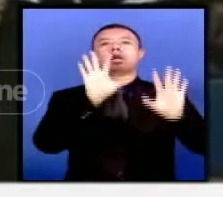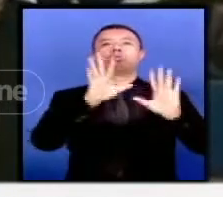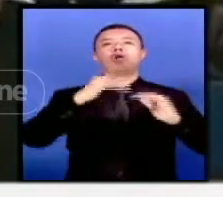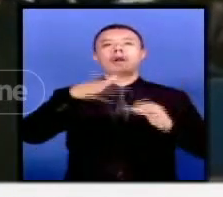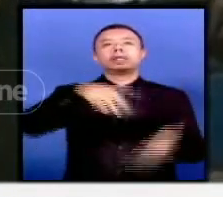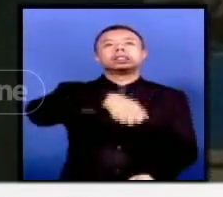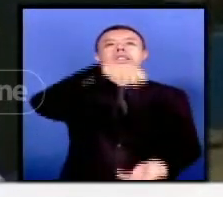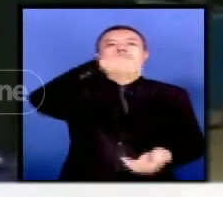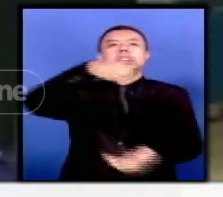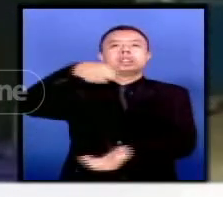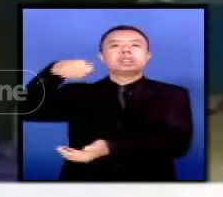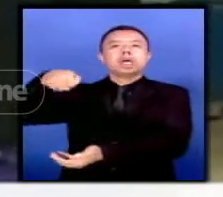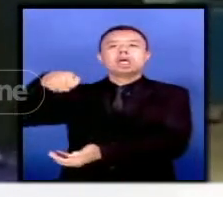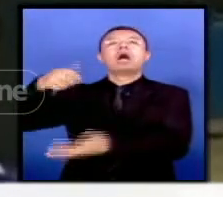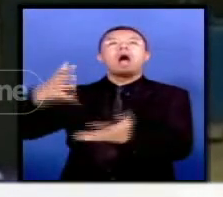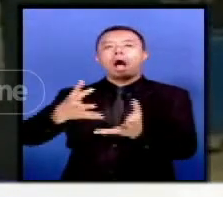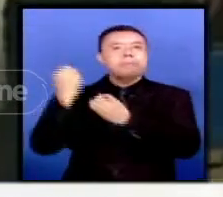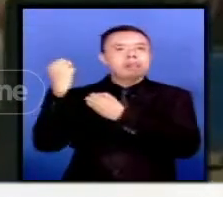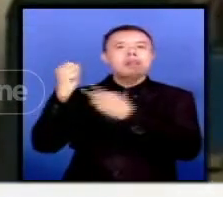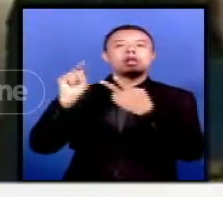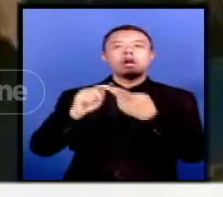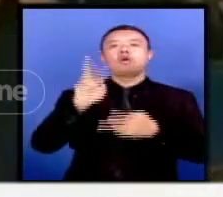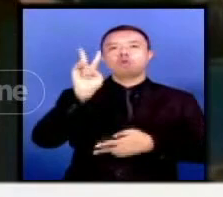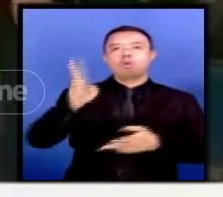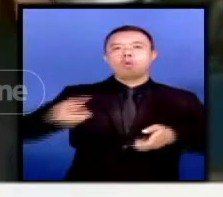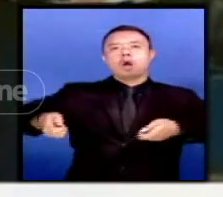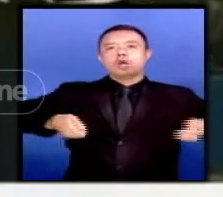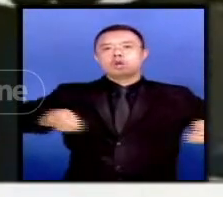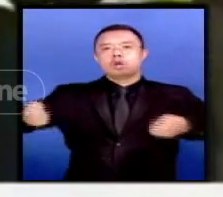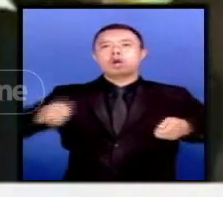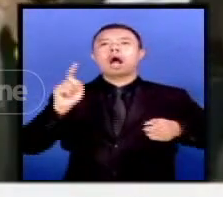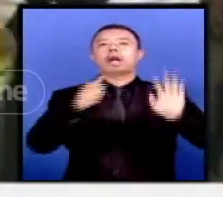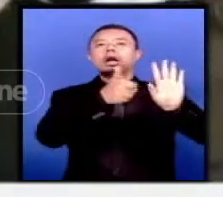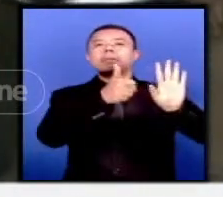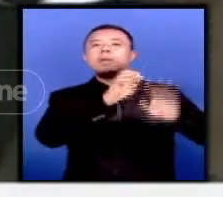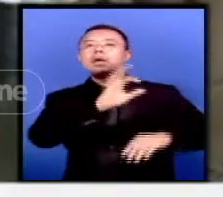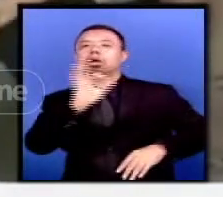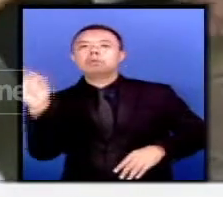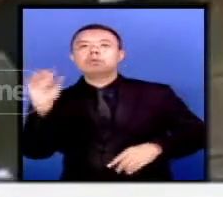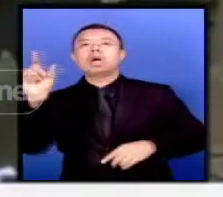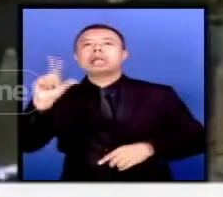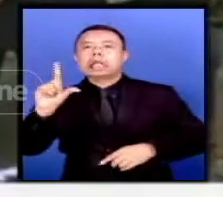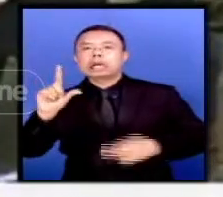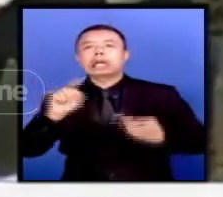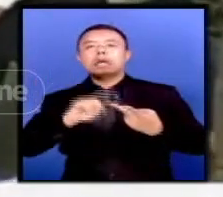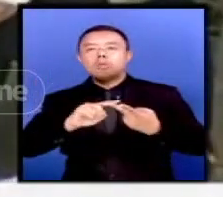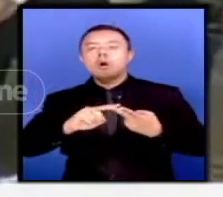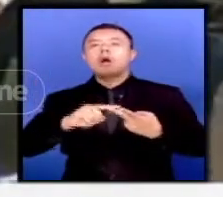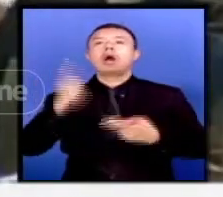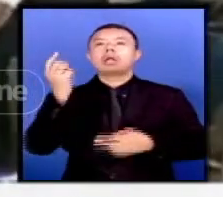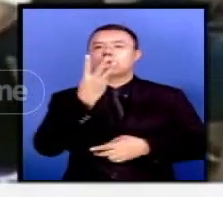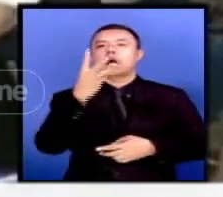berisi BBM, kemudian mengamankan dua truk berisi 6.000 liter BBM serta mengamankan